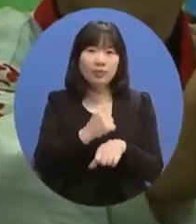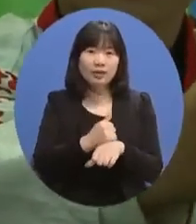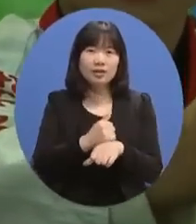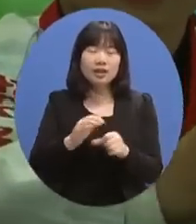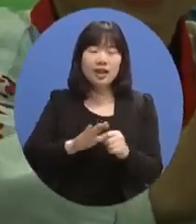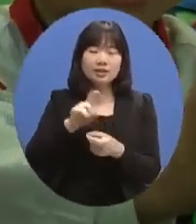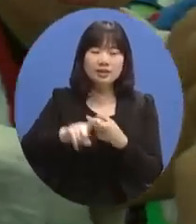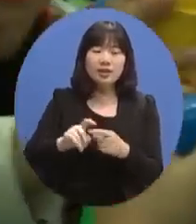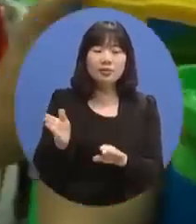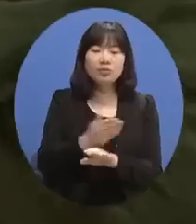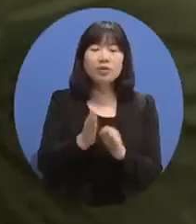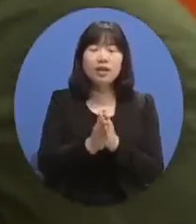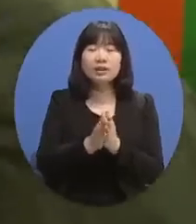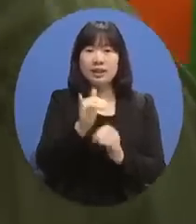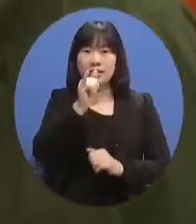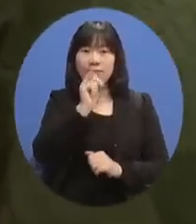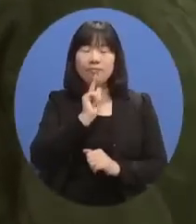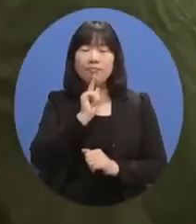겁니다.